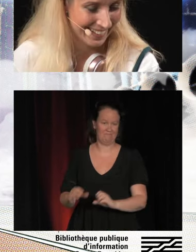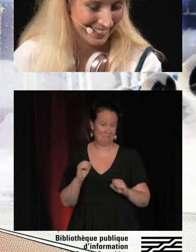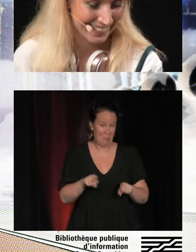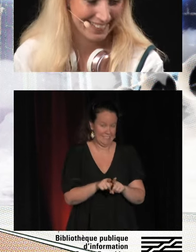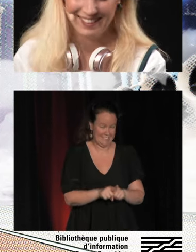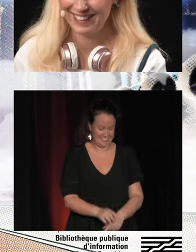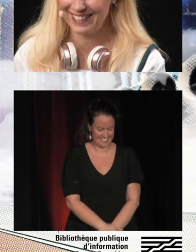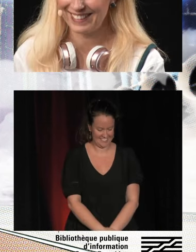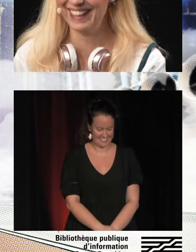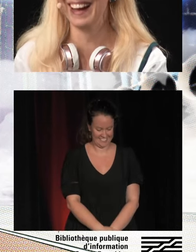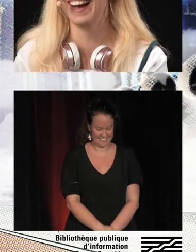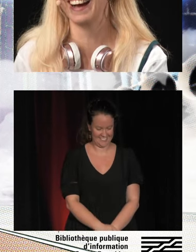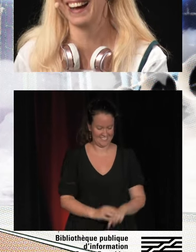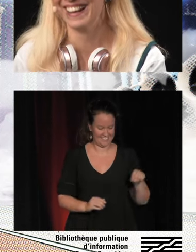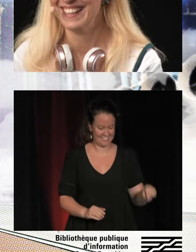souffrir.